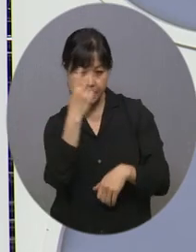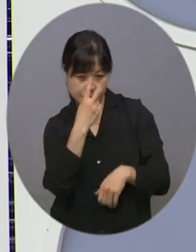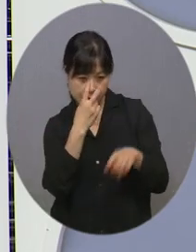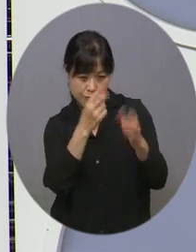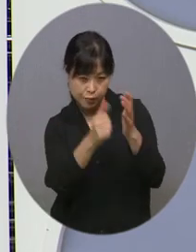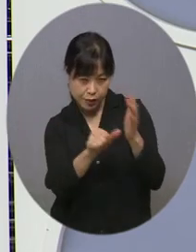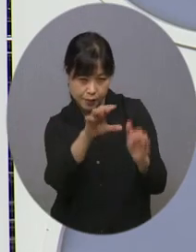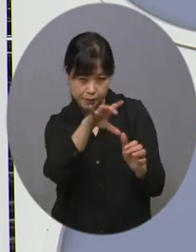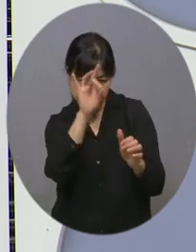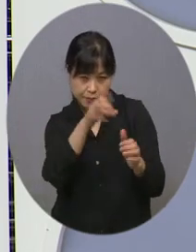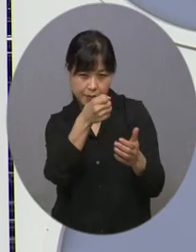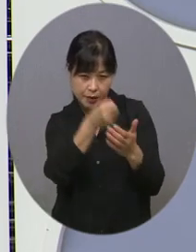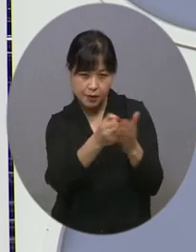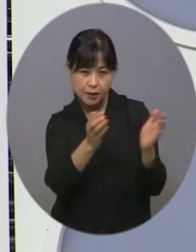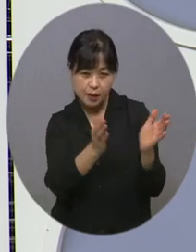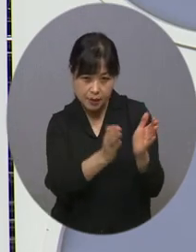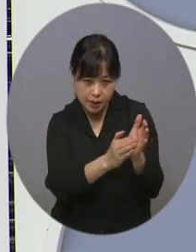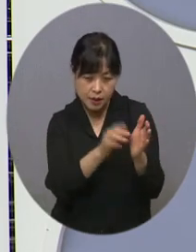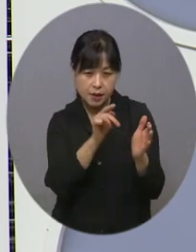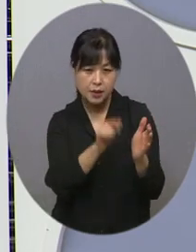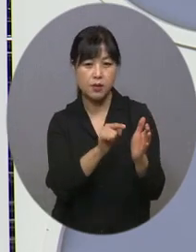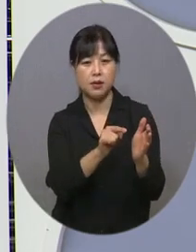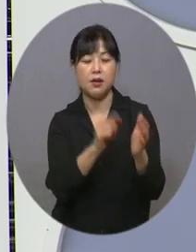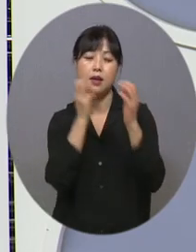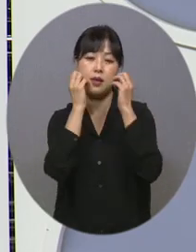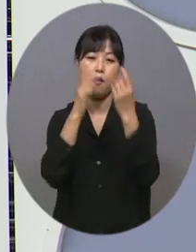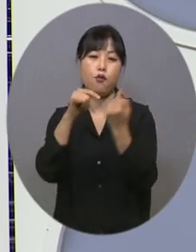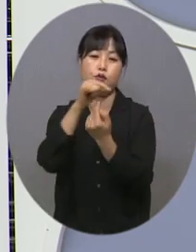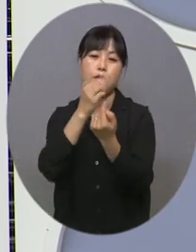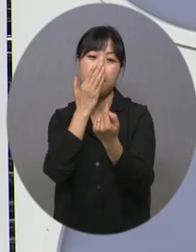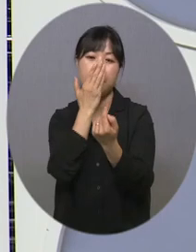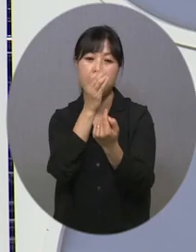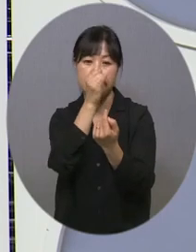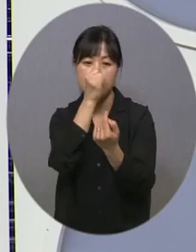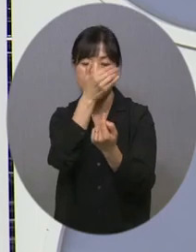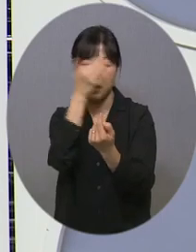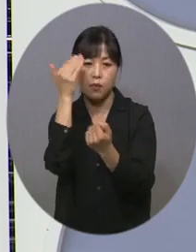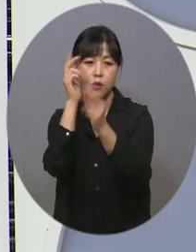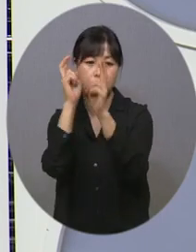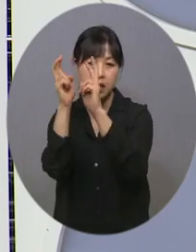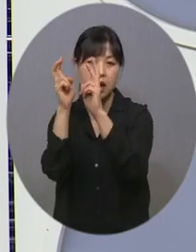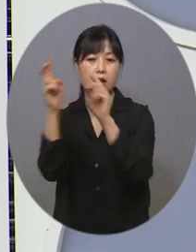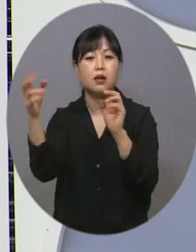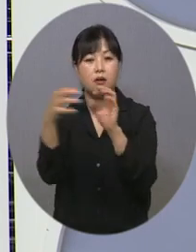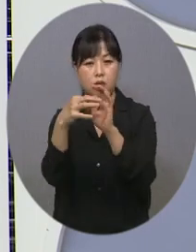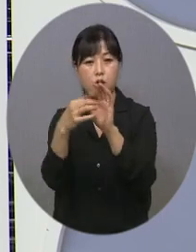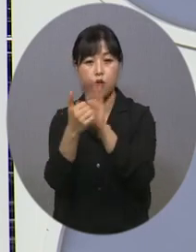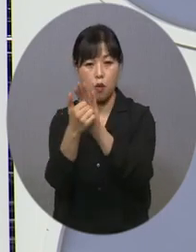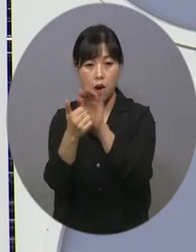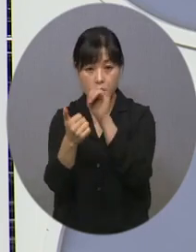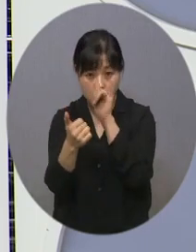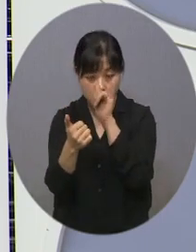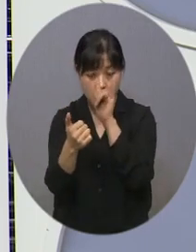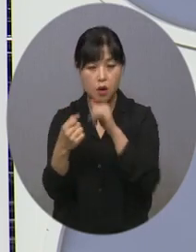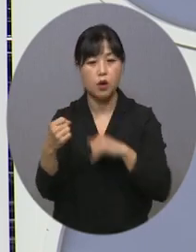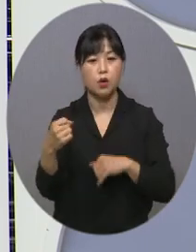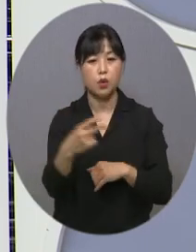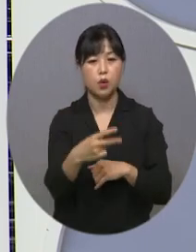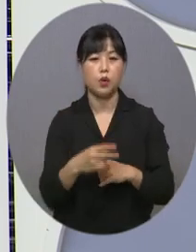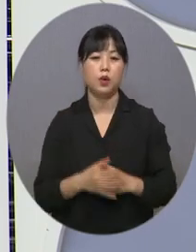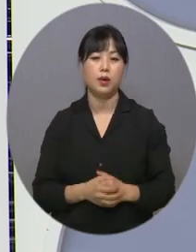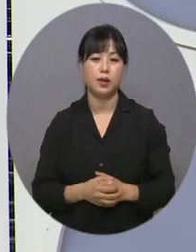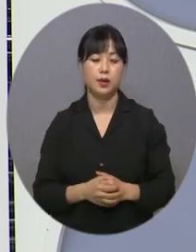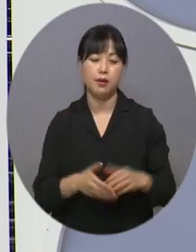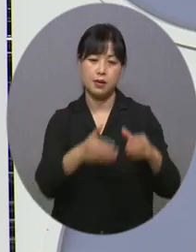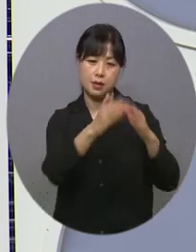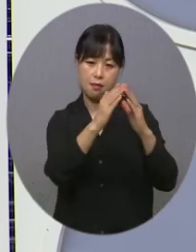다음에 여러 가지 컨설팅 할 수 있는 그 전문 기업 회사와 연결도 시켜주고 또